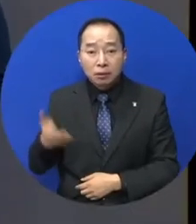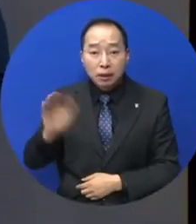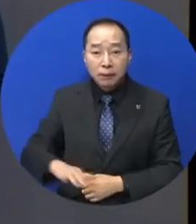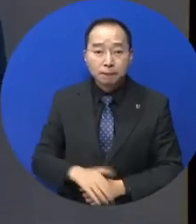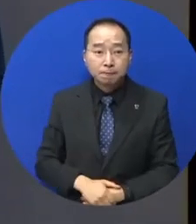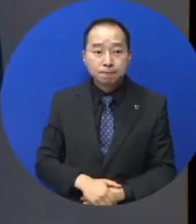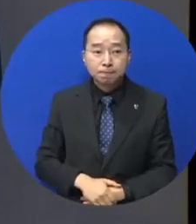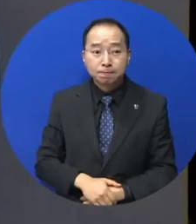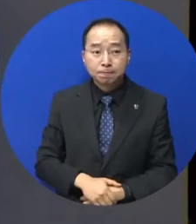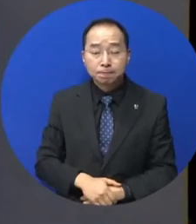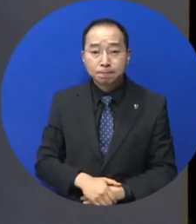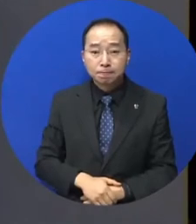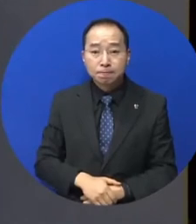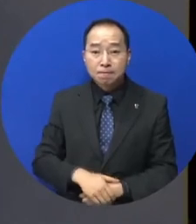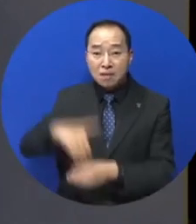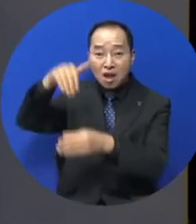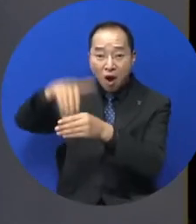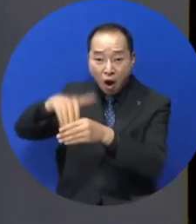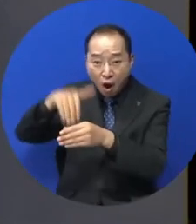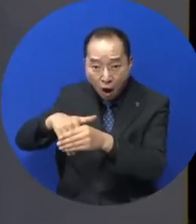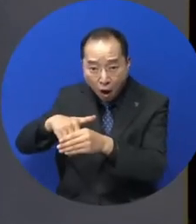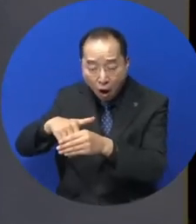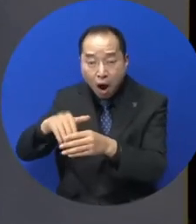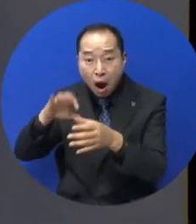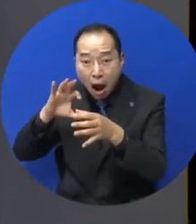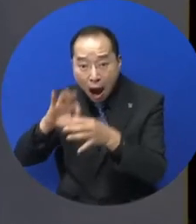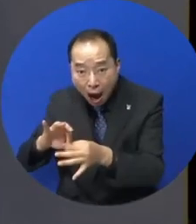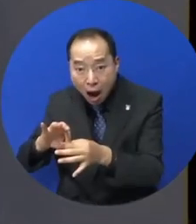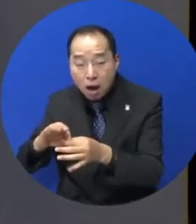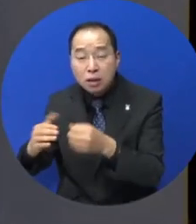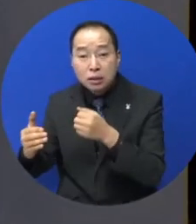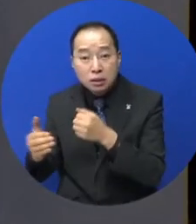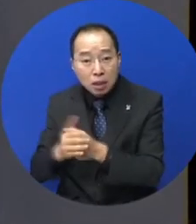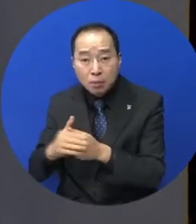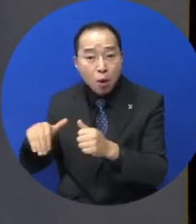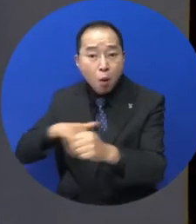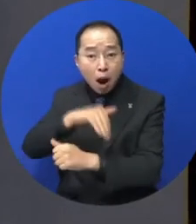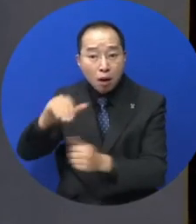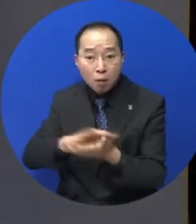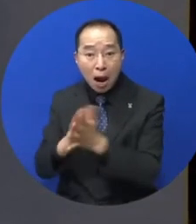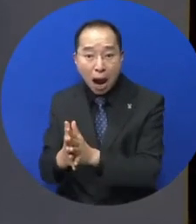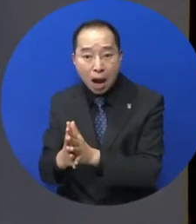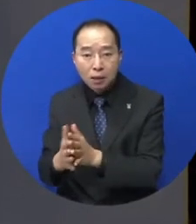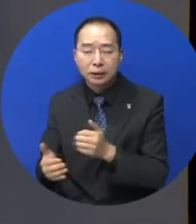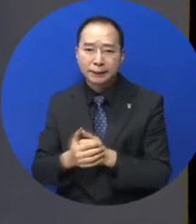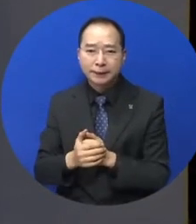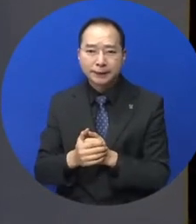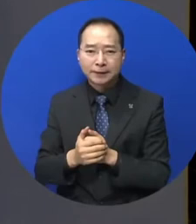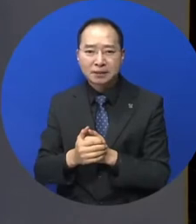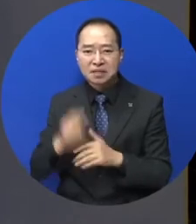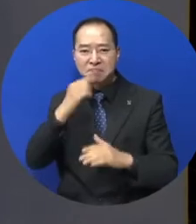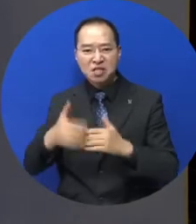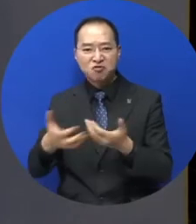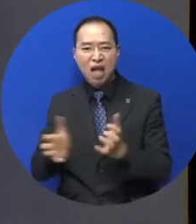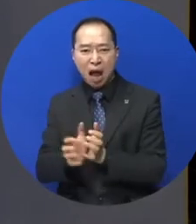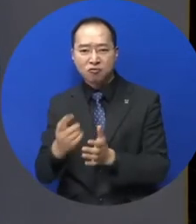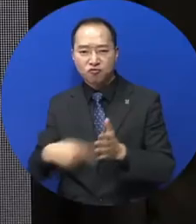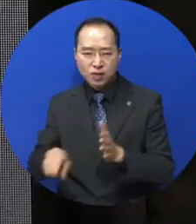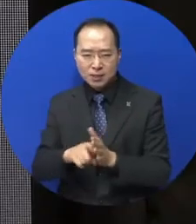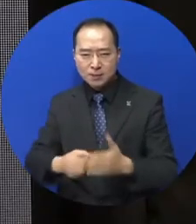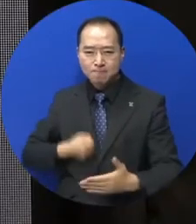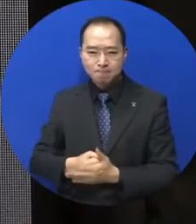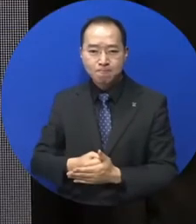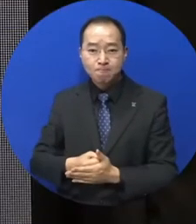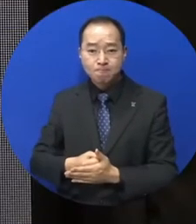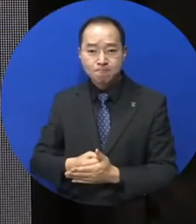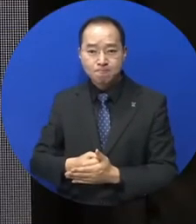않게 선거를 둘러싼 환경이 급변했습니다. 그래서 당을 위해서 결심했습니다.